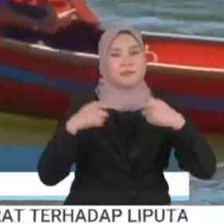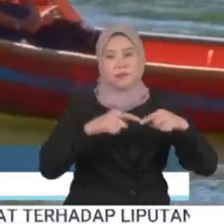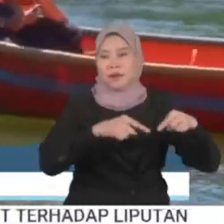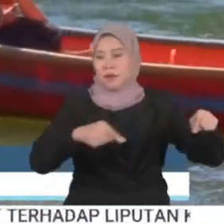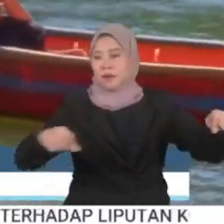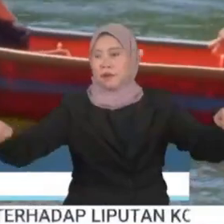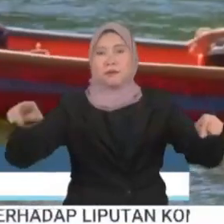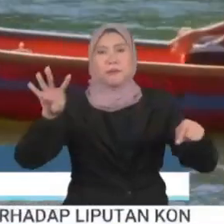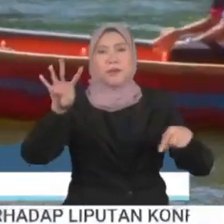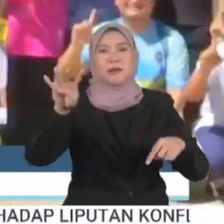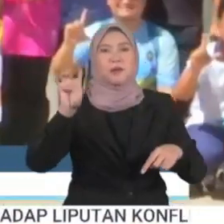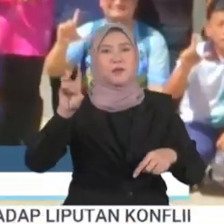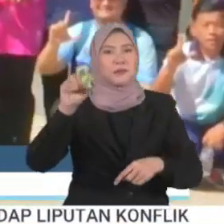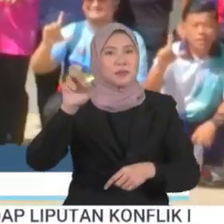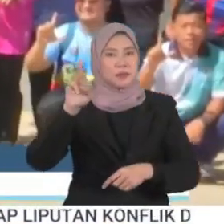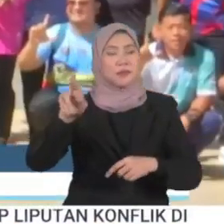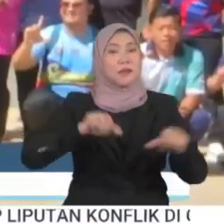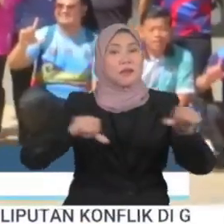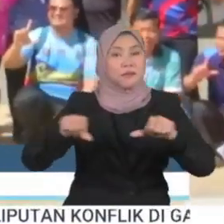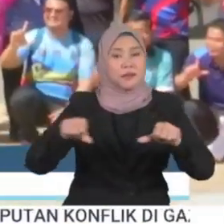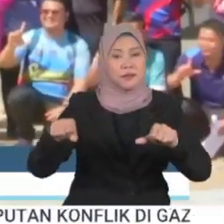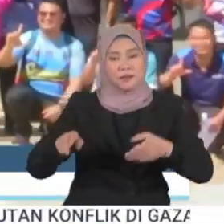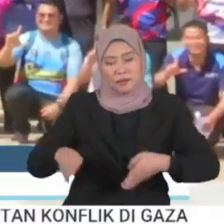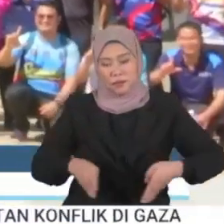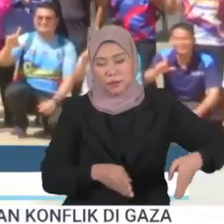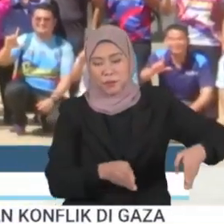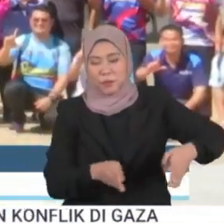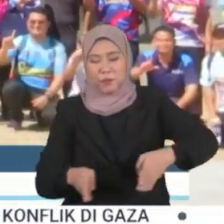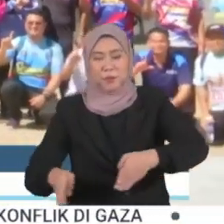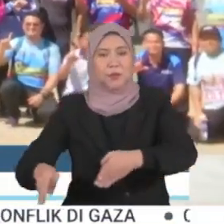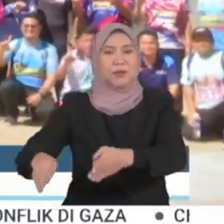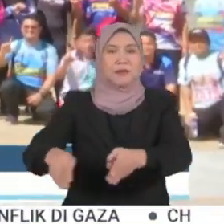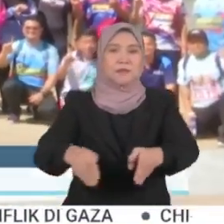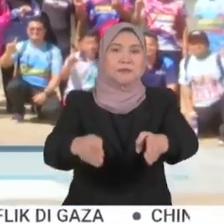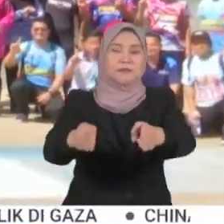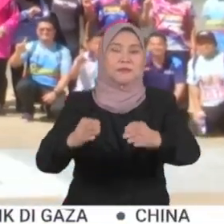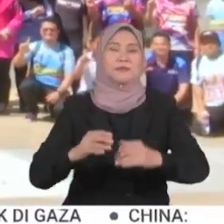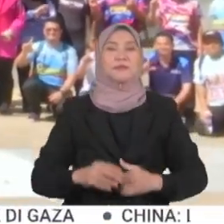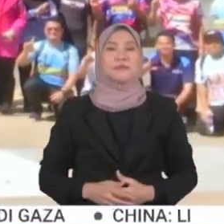me aktiviti kemuncak adalah menyusuri Sungai Kina